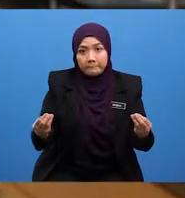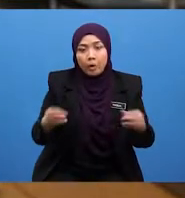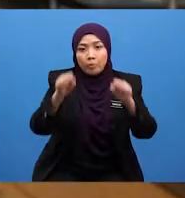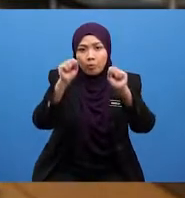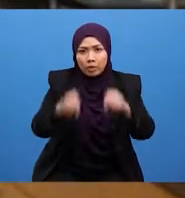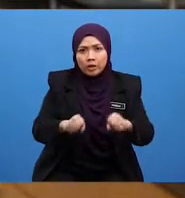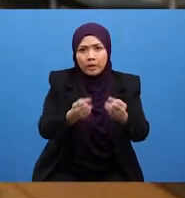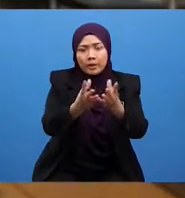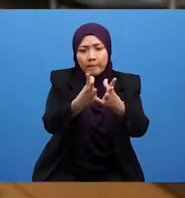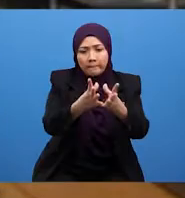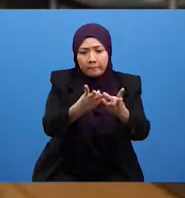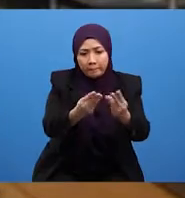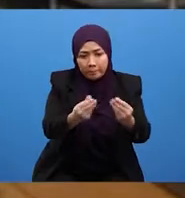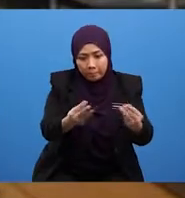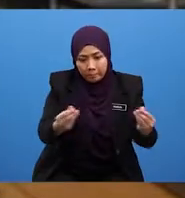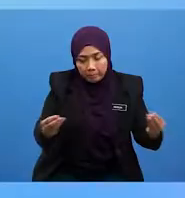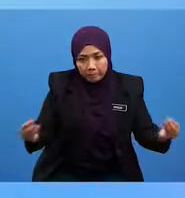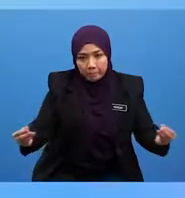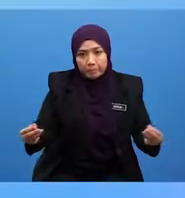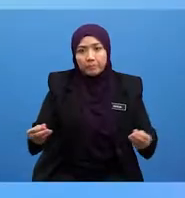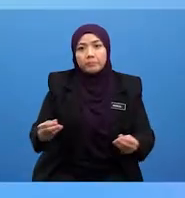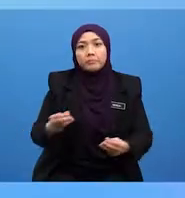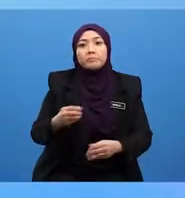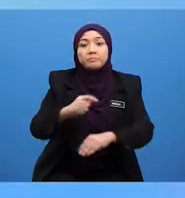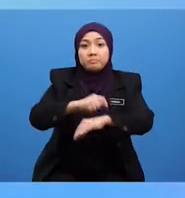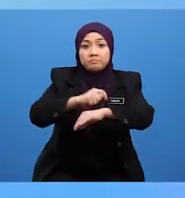mereput dalam tempoh setahun.